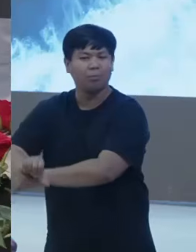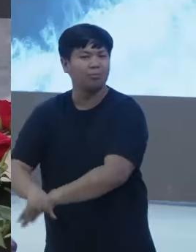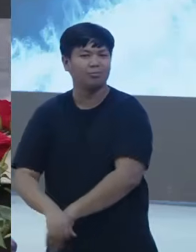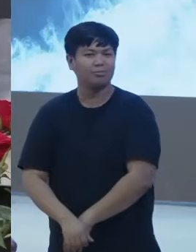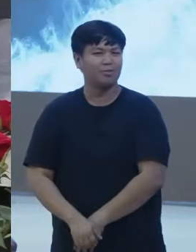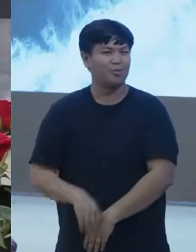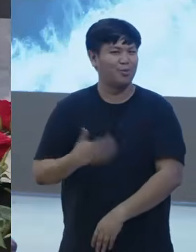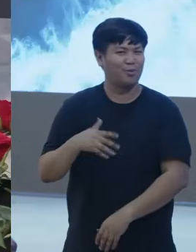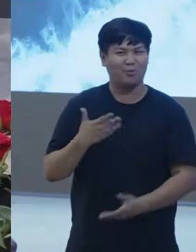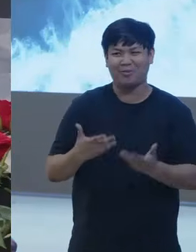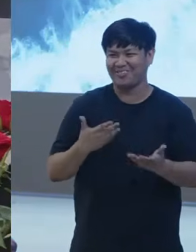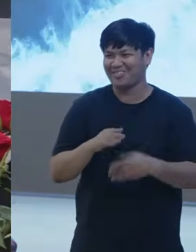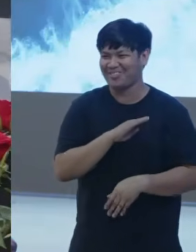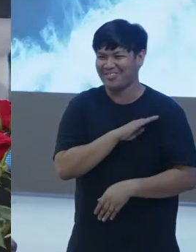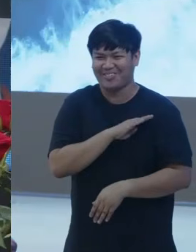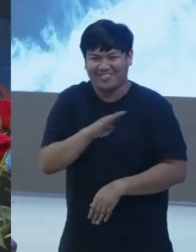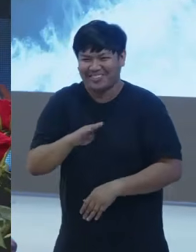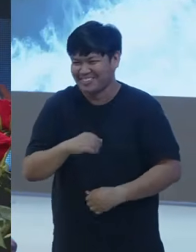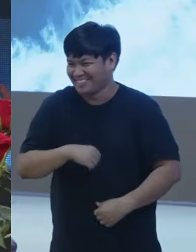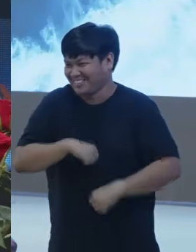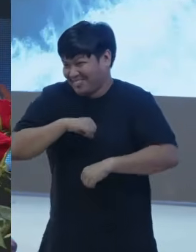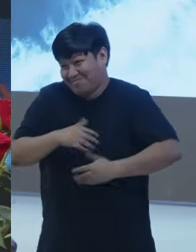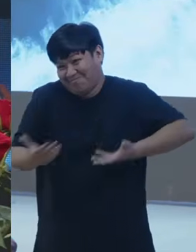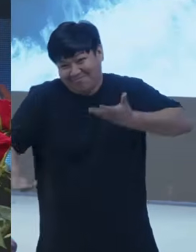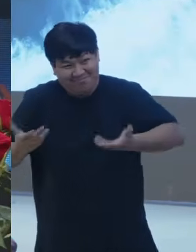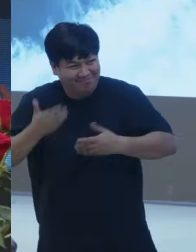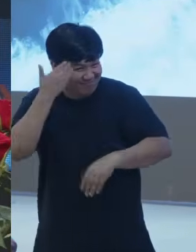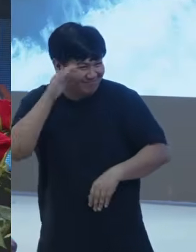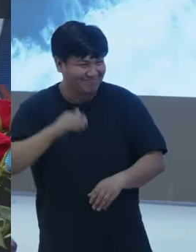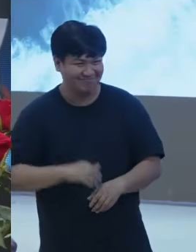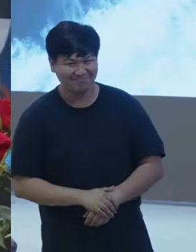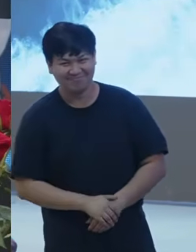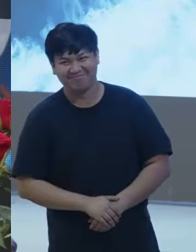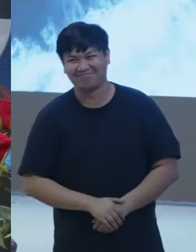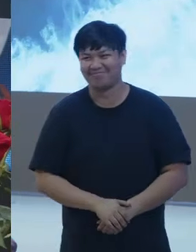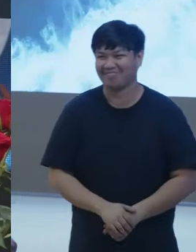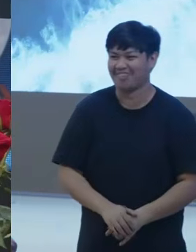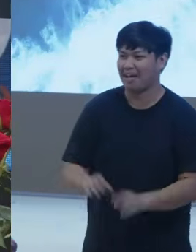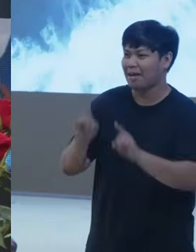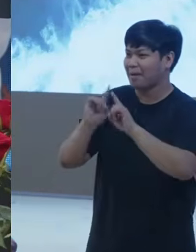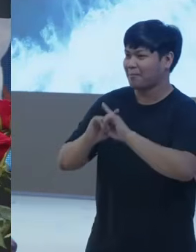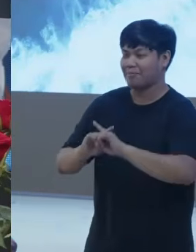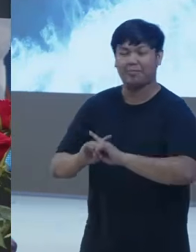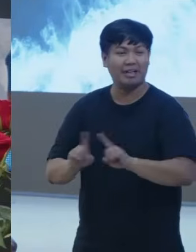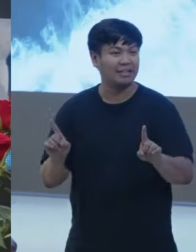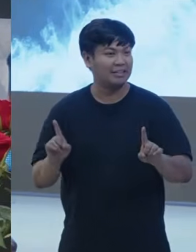May confidence, sabi niya, "Yet 40 days and Nineveh shall be overthrown."